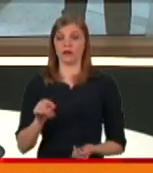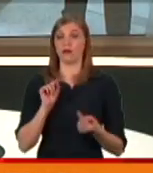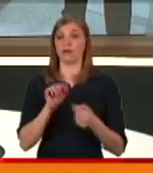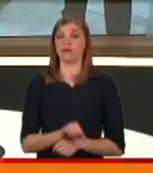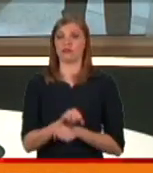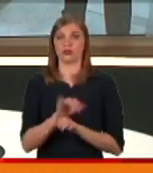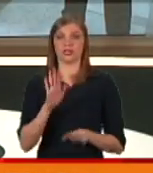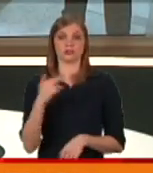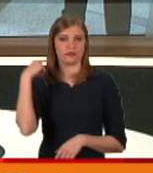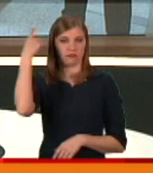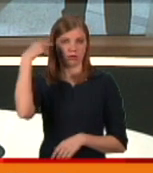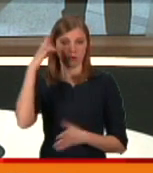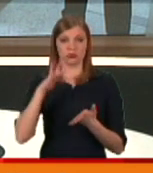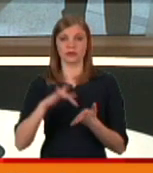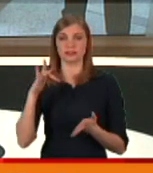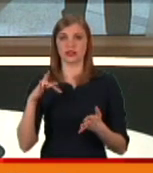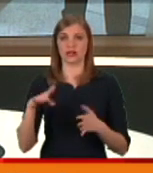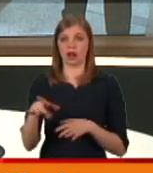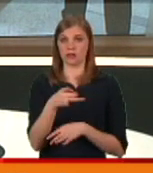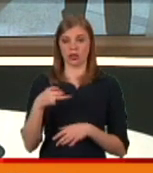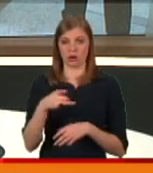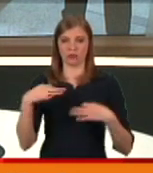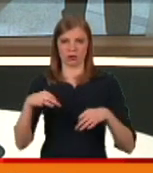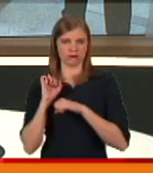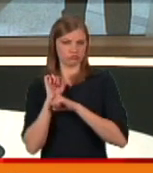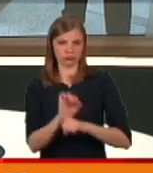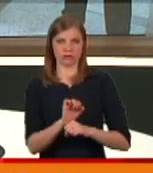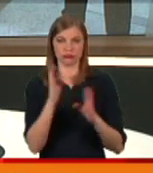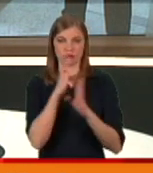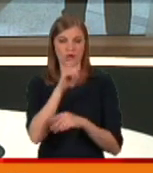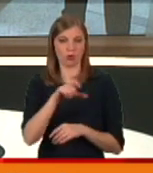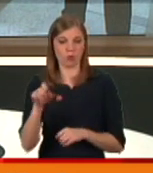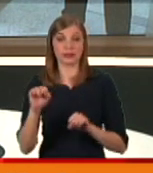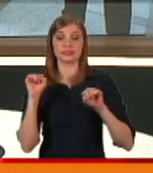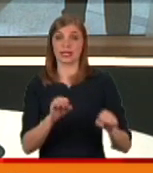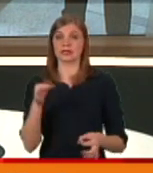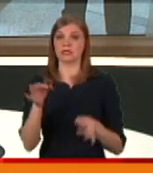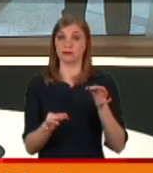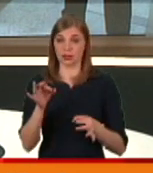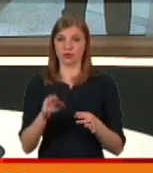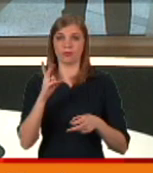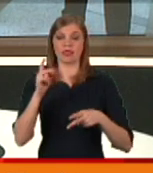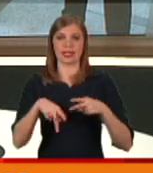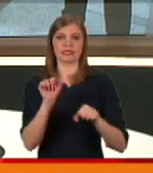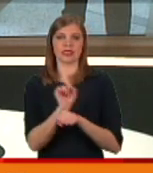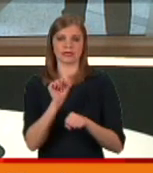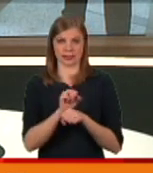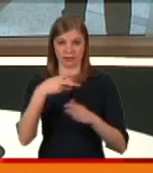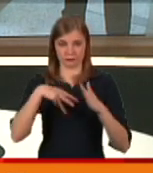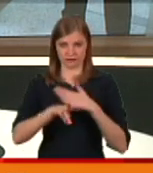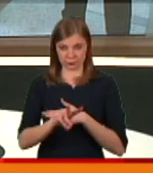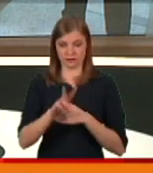Протести у Лондоні в центральних районах транспортний рух заблокували екологи. Захисники природи на кінцевій станції